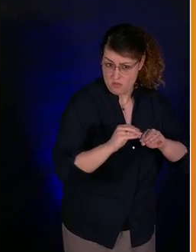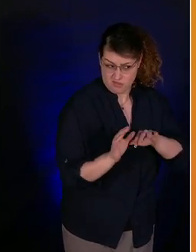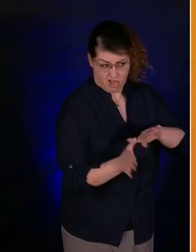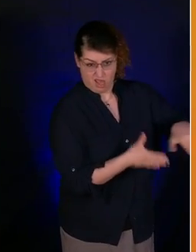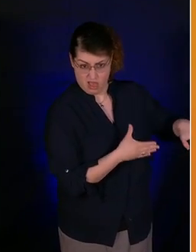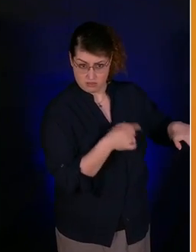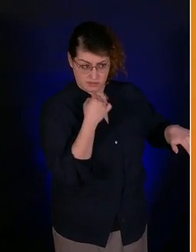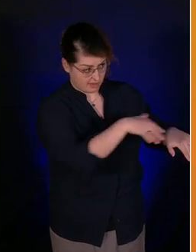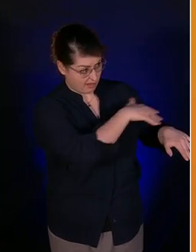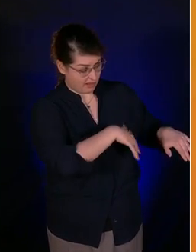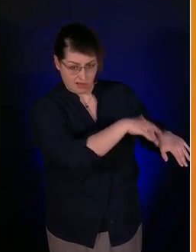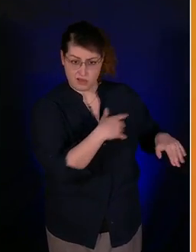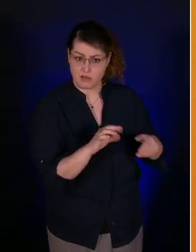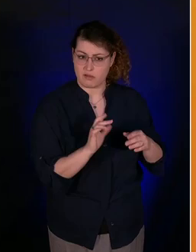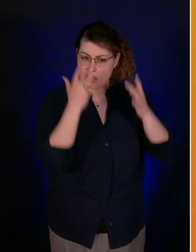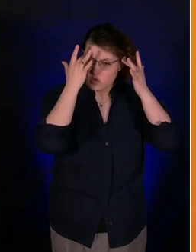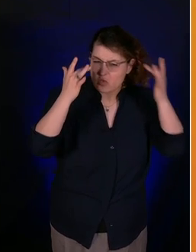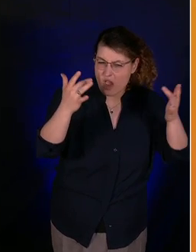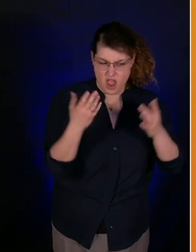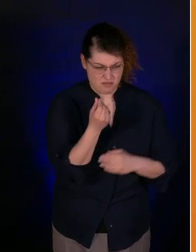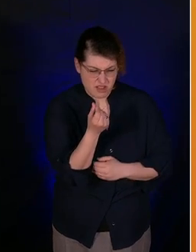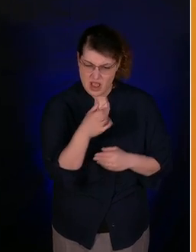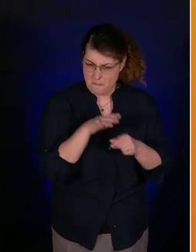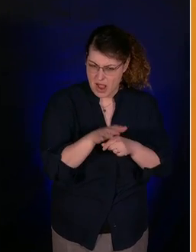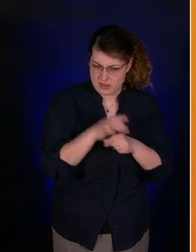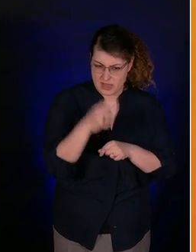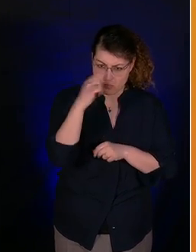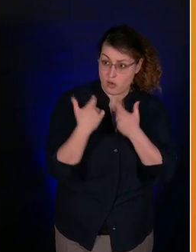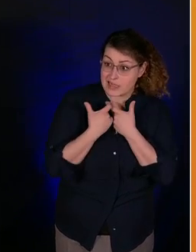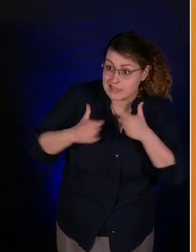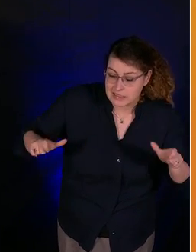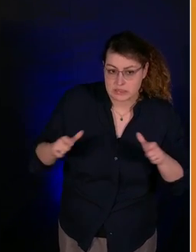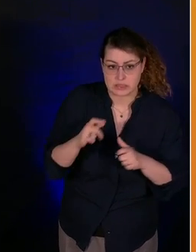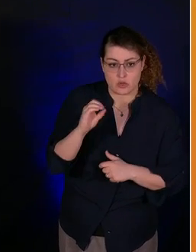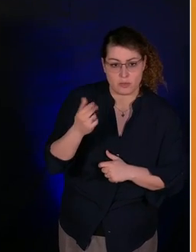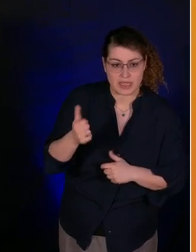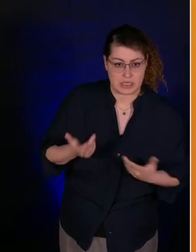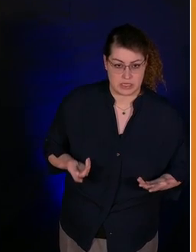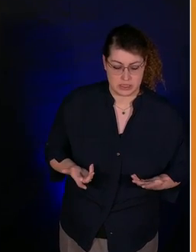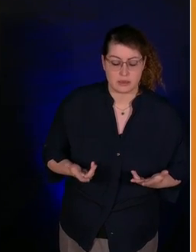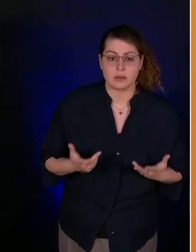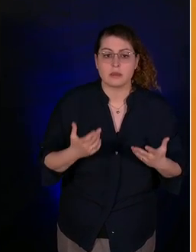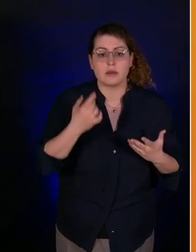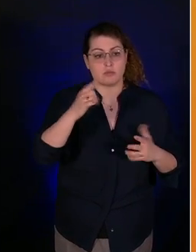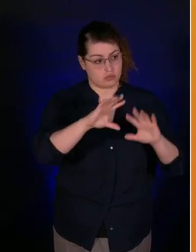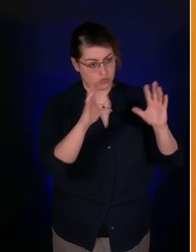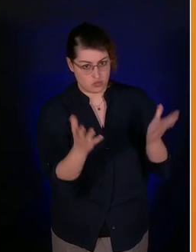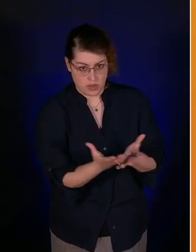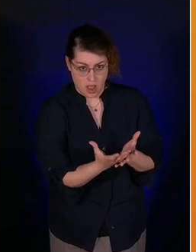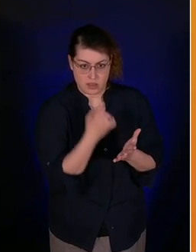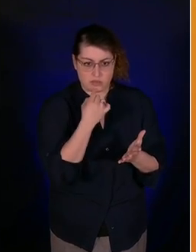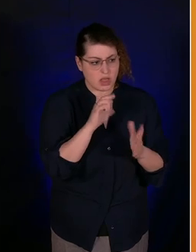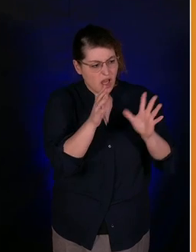ou une autre, n'a pas les codes culturels ou les moyens financiers pour accéder au numérique. Pour pallier cet écueil, ce ne sont pas quelques points